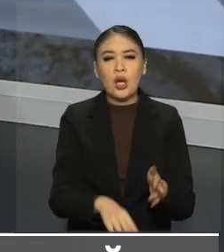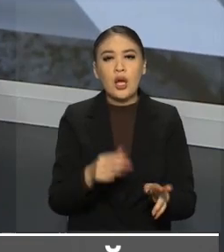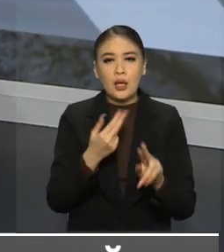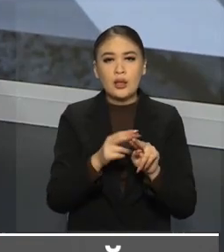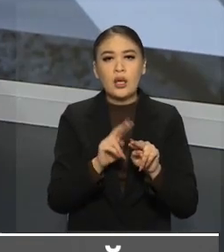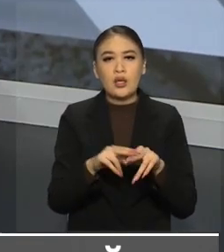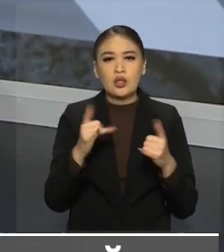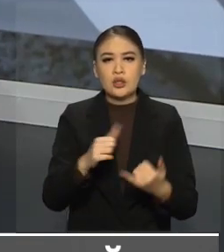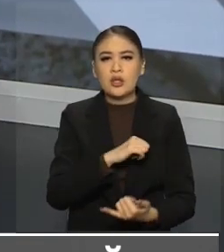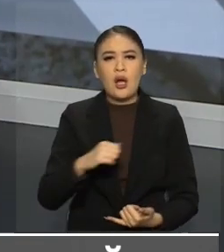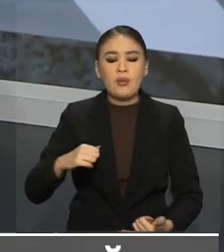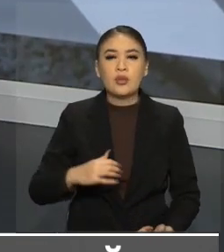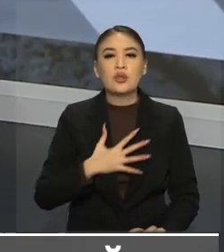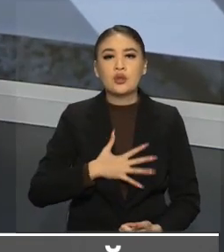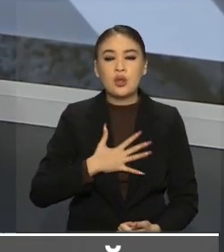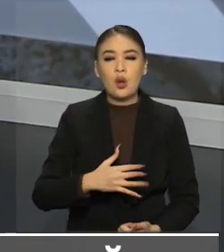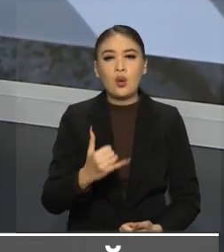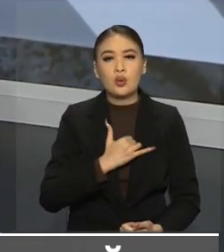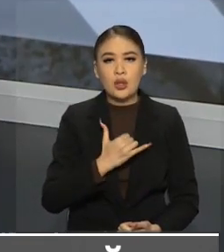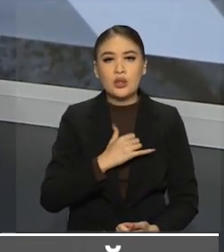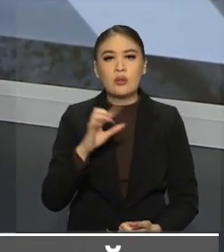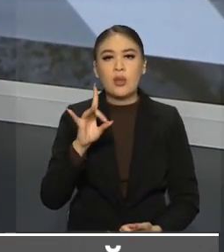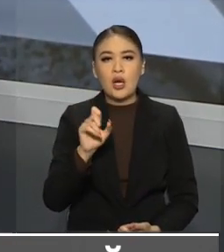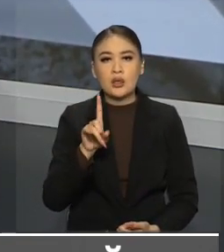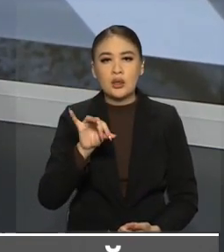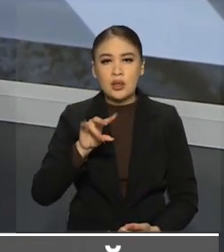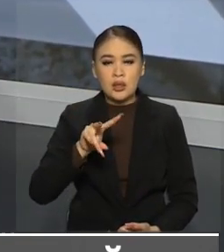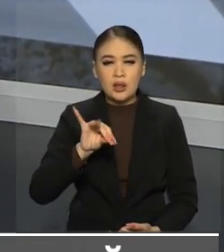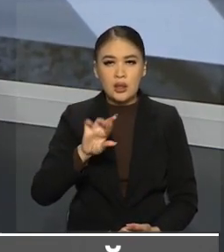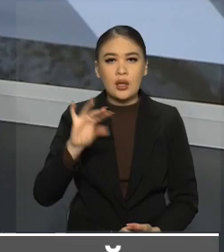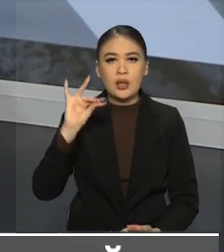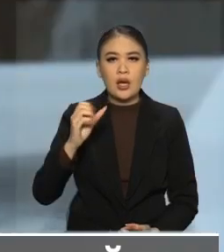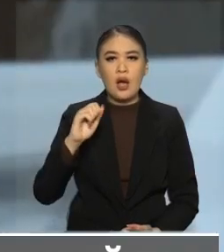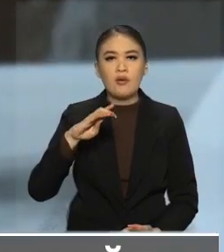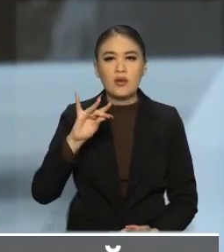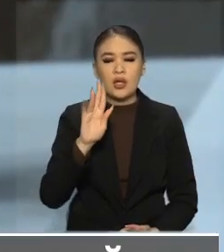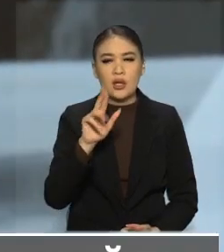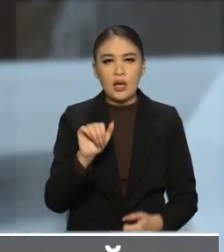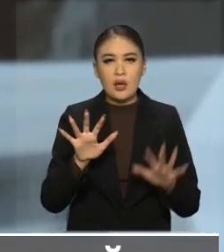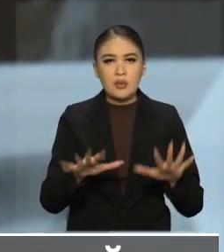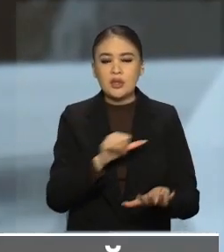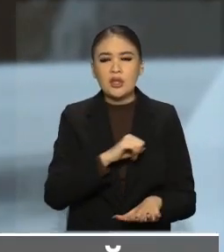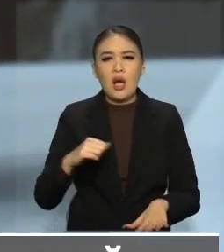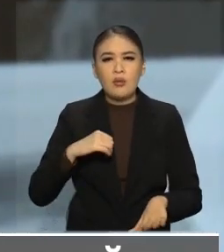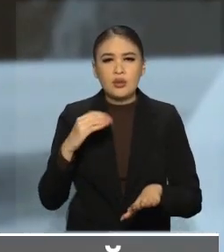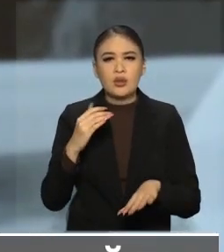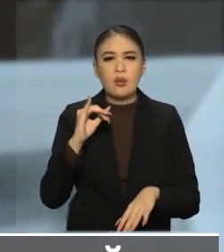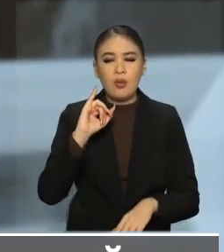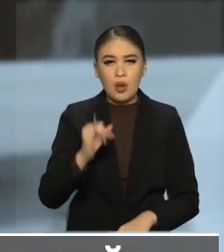деңгейде бізде Бразилияда және оңтүстік Африкада. Ең қиыны, ең төмені